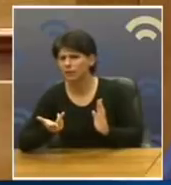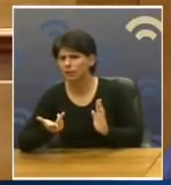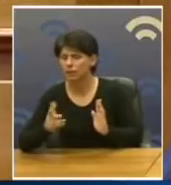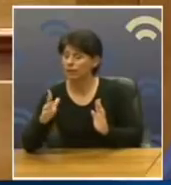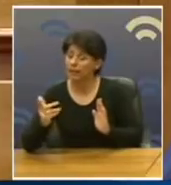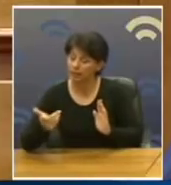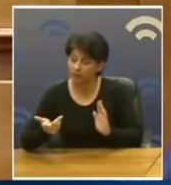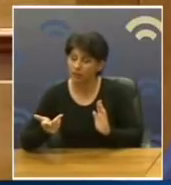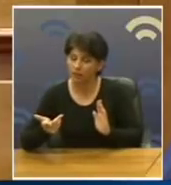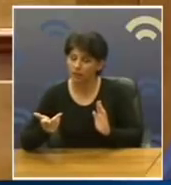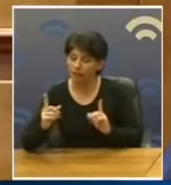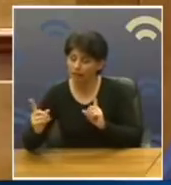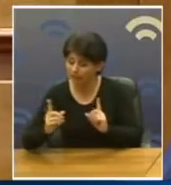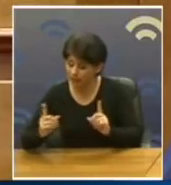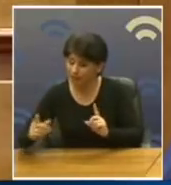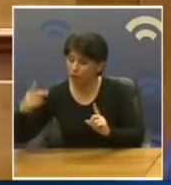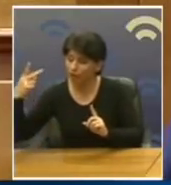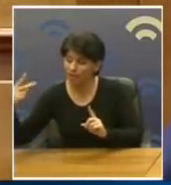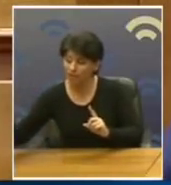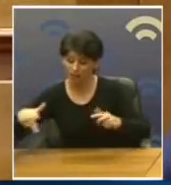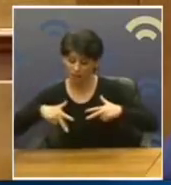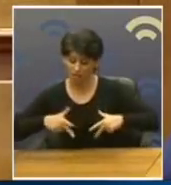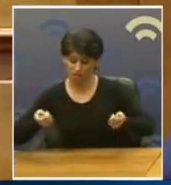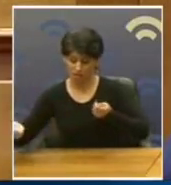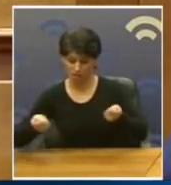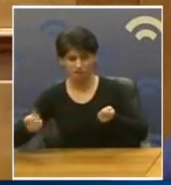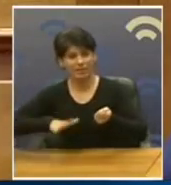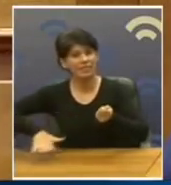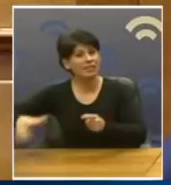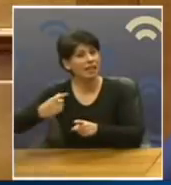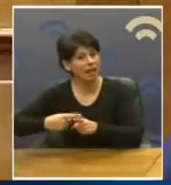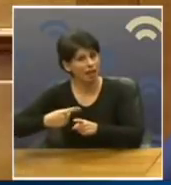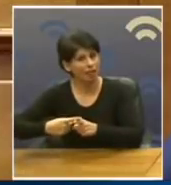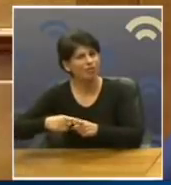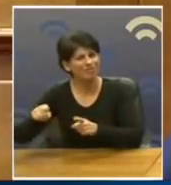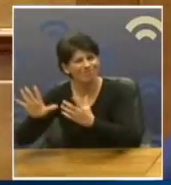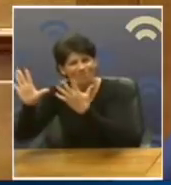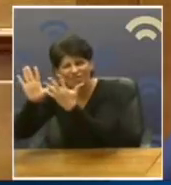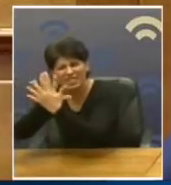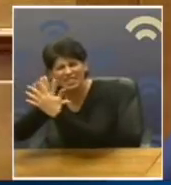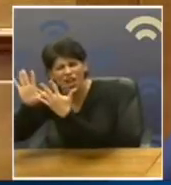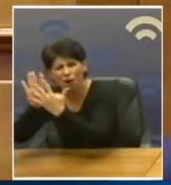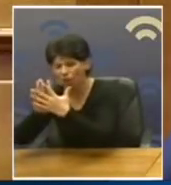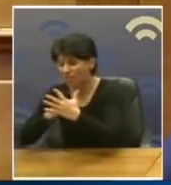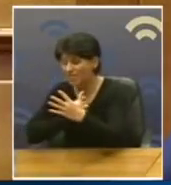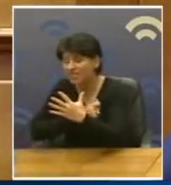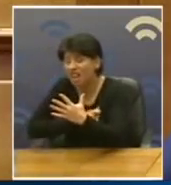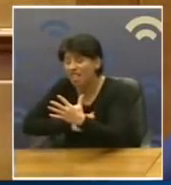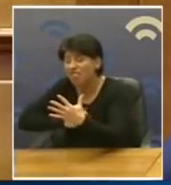Γιατί αντιστοίχως η δική σας διακυβέρνηση του τόπου ήταν σκιώδης και θλιβερή, γι' αυτό